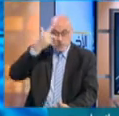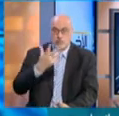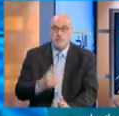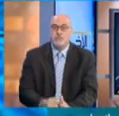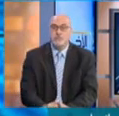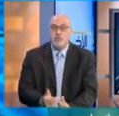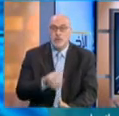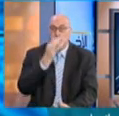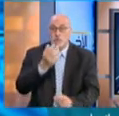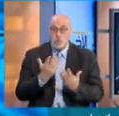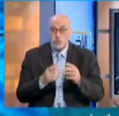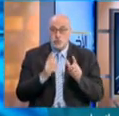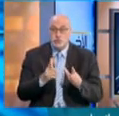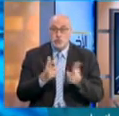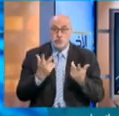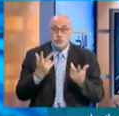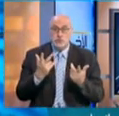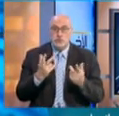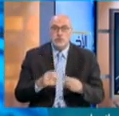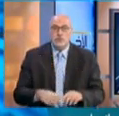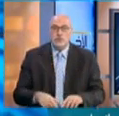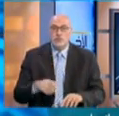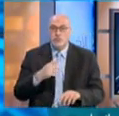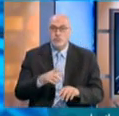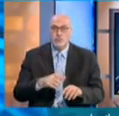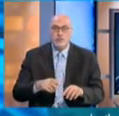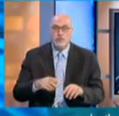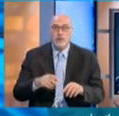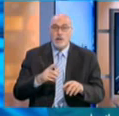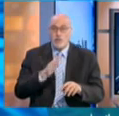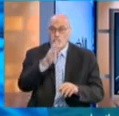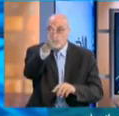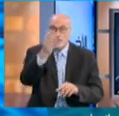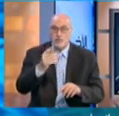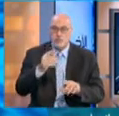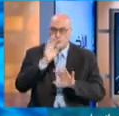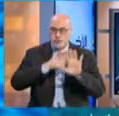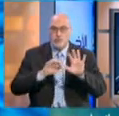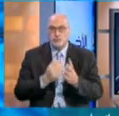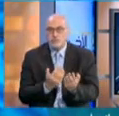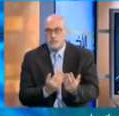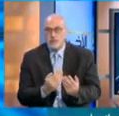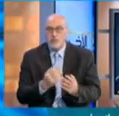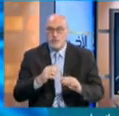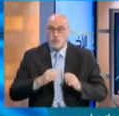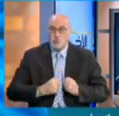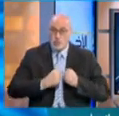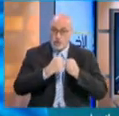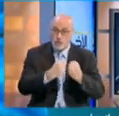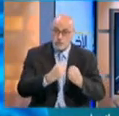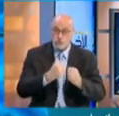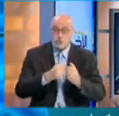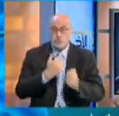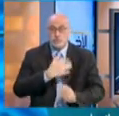لأهمية الفرصة التاريخية المتاحة لاستشراف المستقبل والتكفل بالطموحات بشجاعة